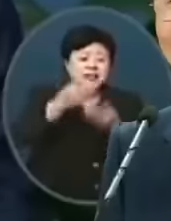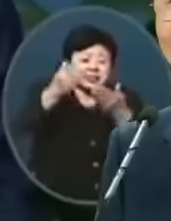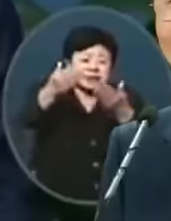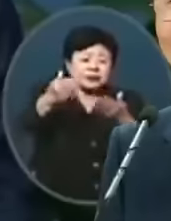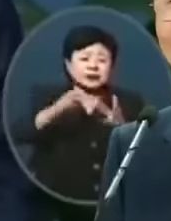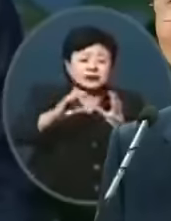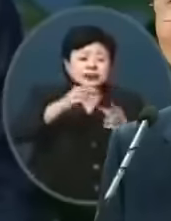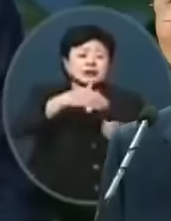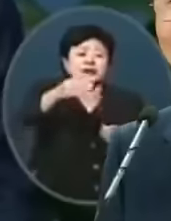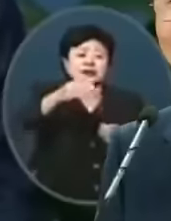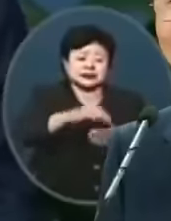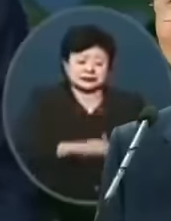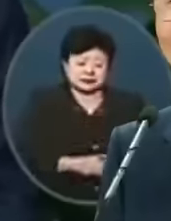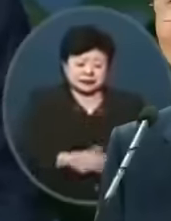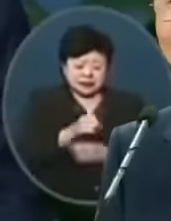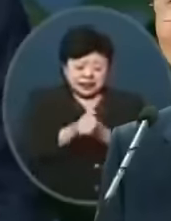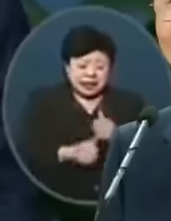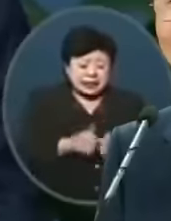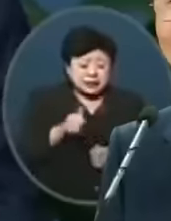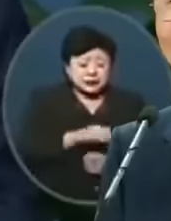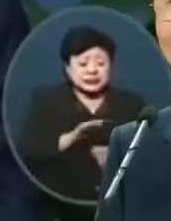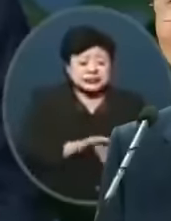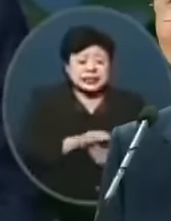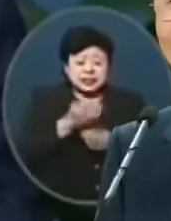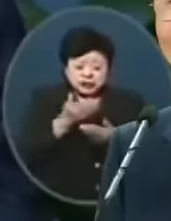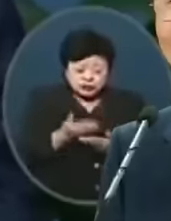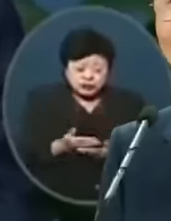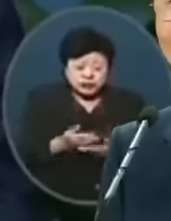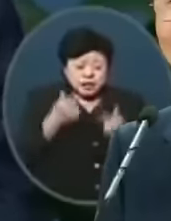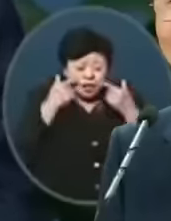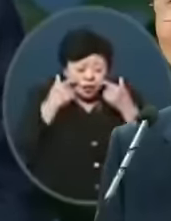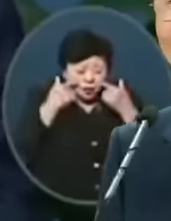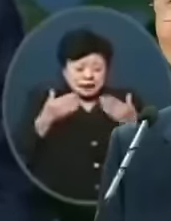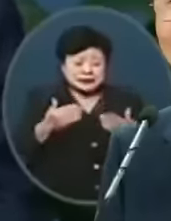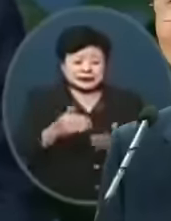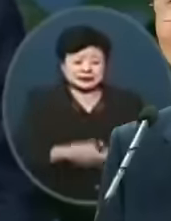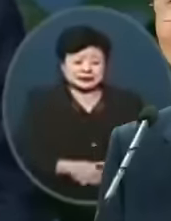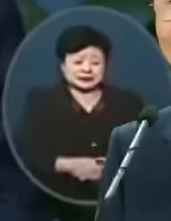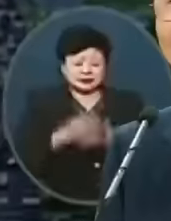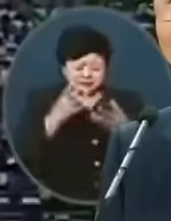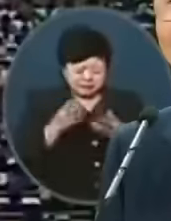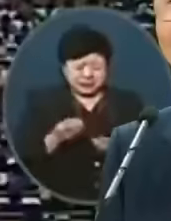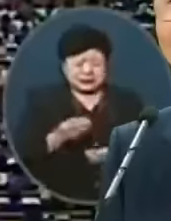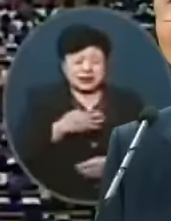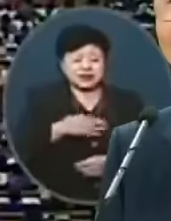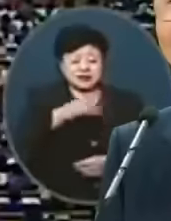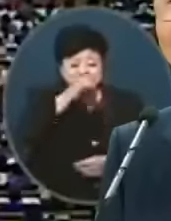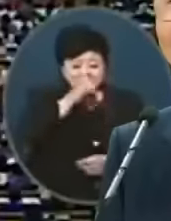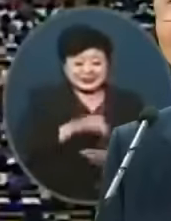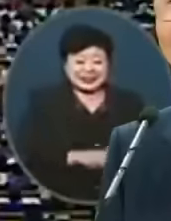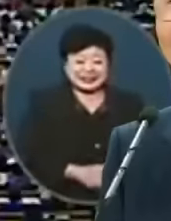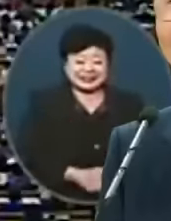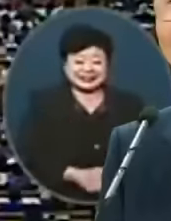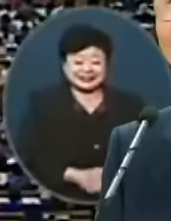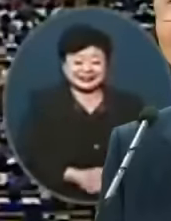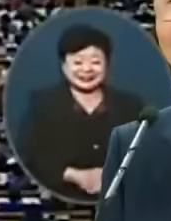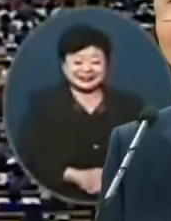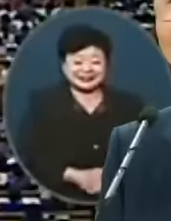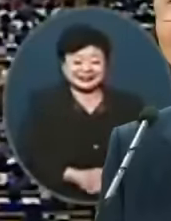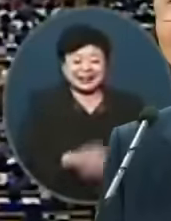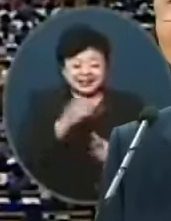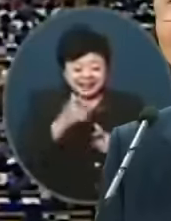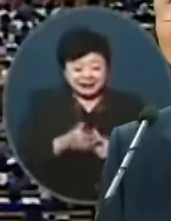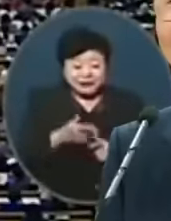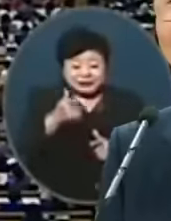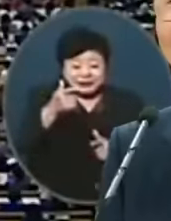세상에 보내셨으니 하나님이 우리를 사랑하시는 것이 얼마나 지극하다는 것을 우리가 알 수 있는 것입니다.